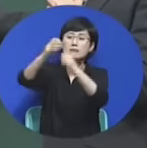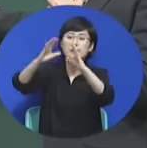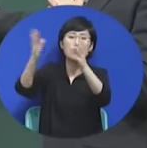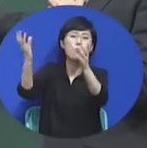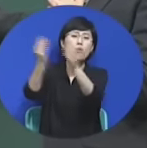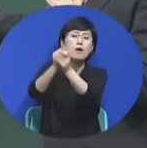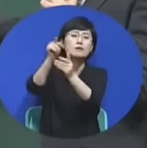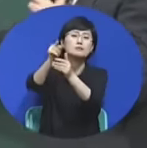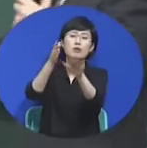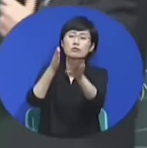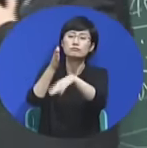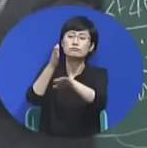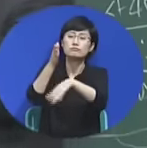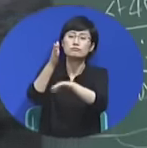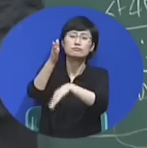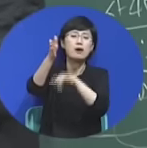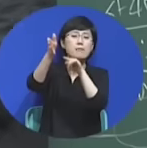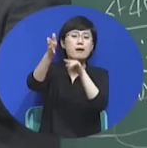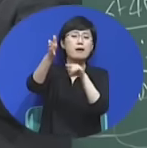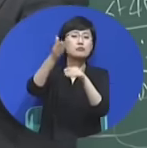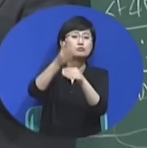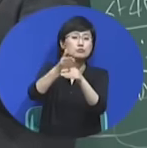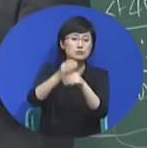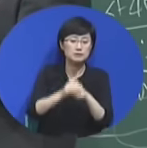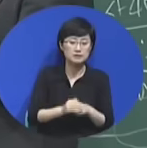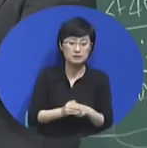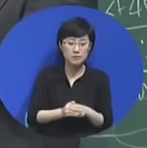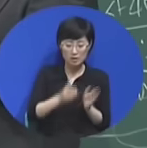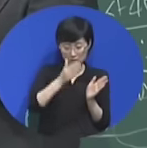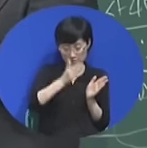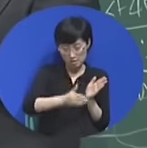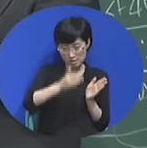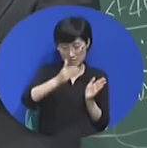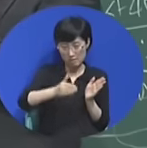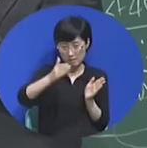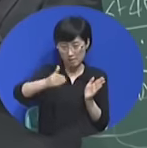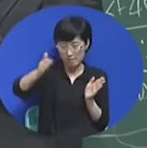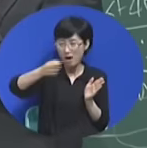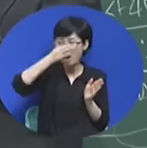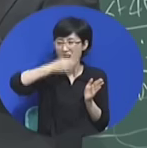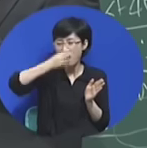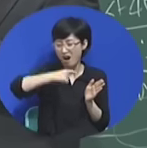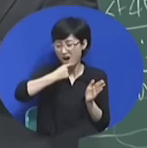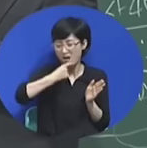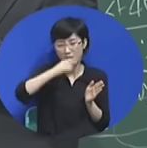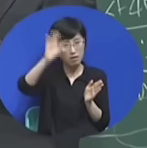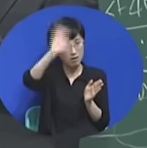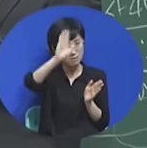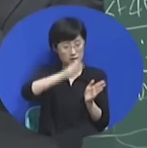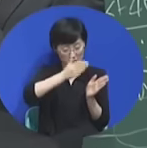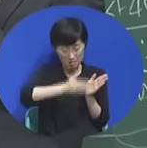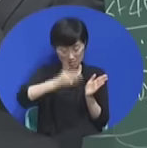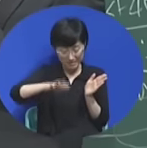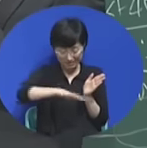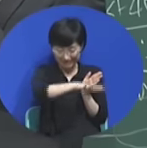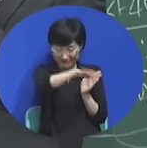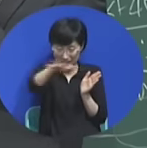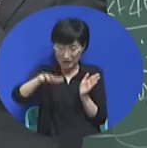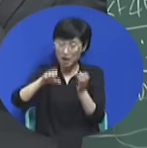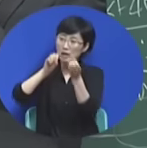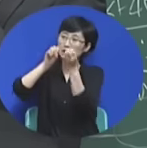갑니다. 向着这个完成. 그럼 이 모든 것들은 말이에요. 아이고 힘들어 싫어. 그게 아니라 뭐요? 응답이고 축복이 되는 거죠.